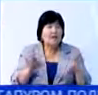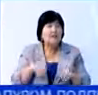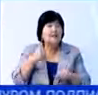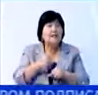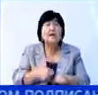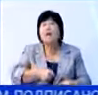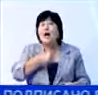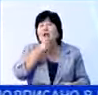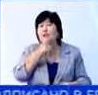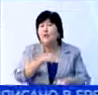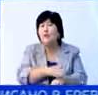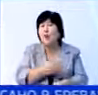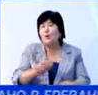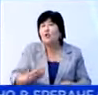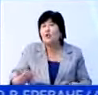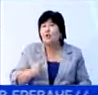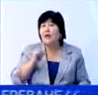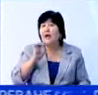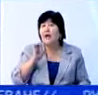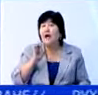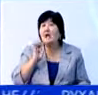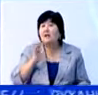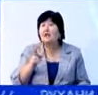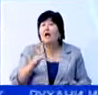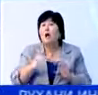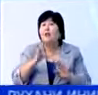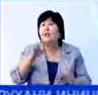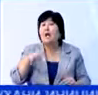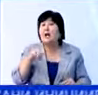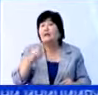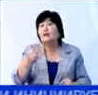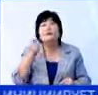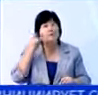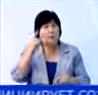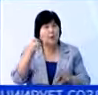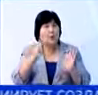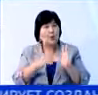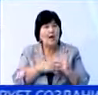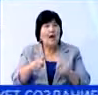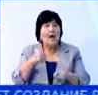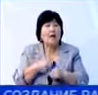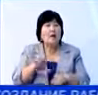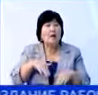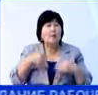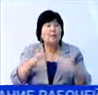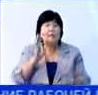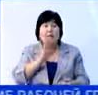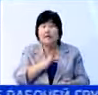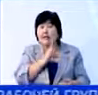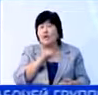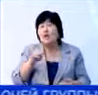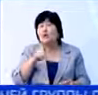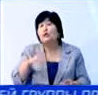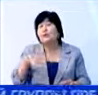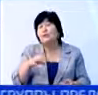Самая старшая из долгожителей живет в аральском ауле Сазде. Ей 109 лет. Аким района поздравил Киевана Жонай